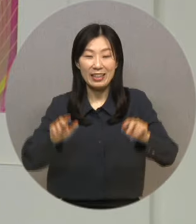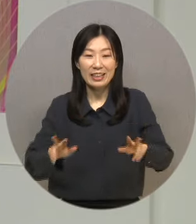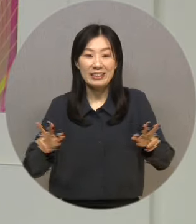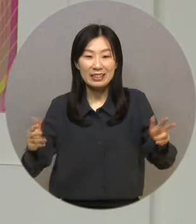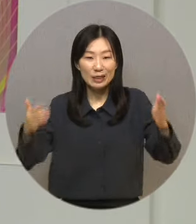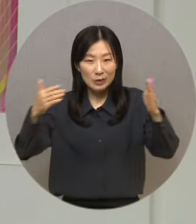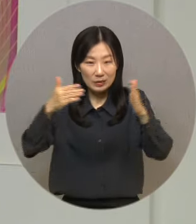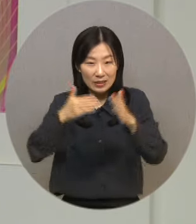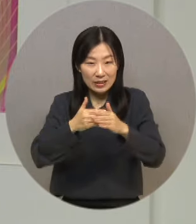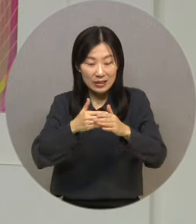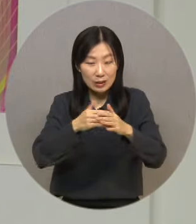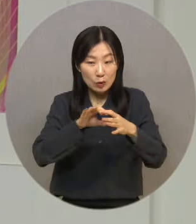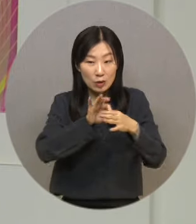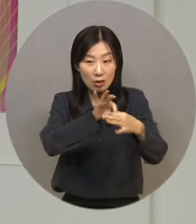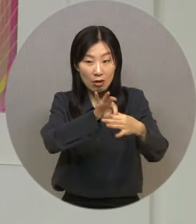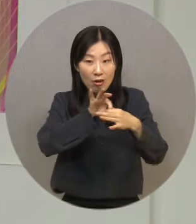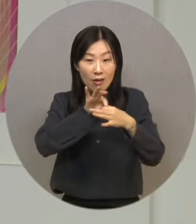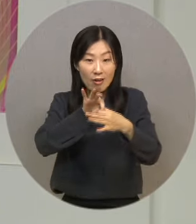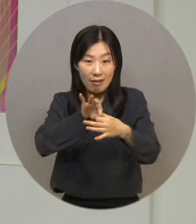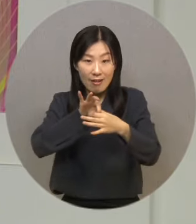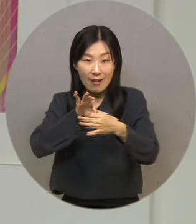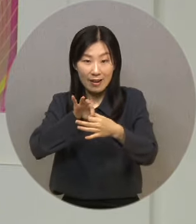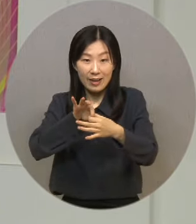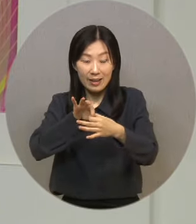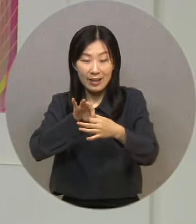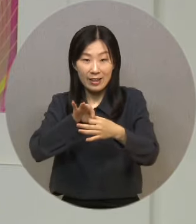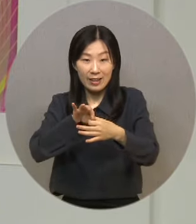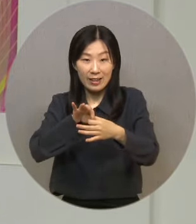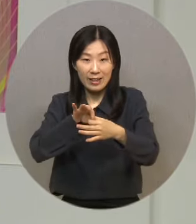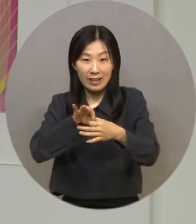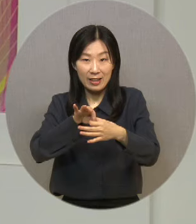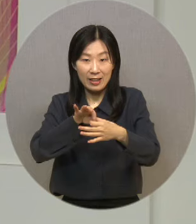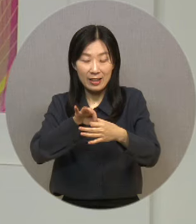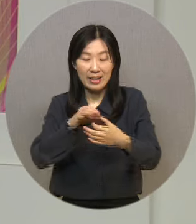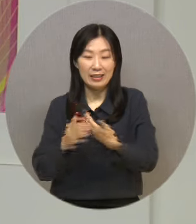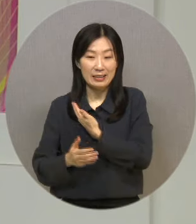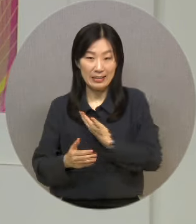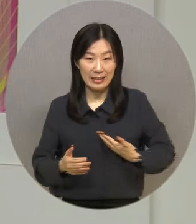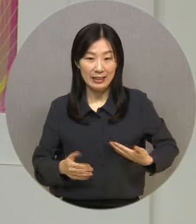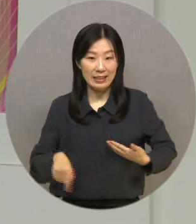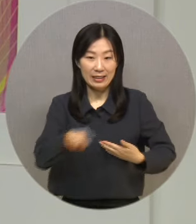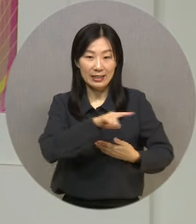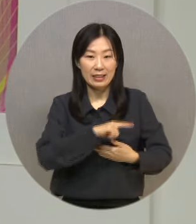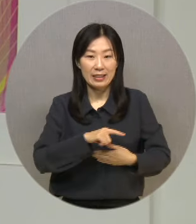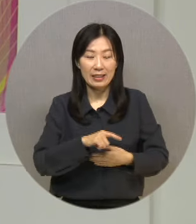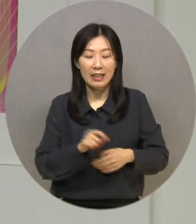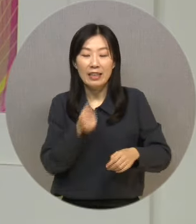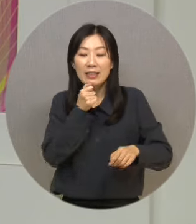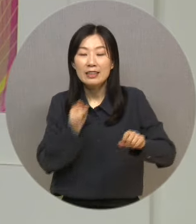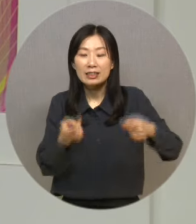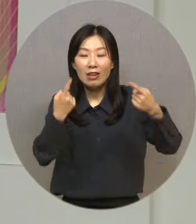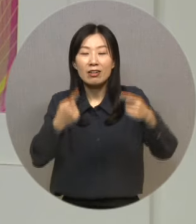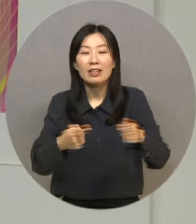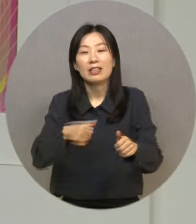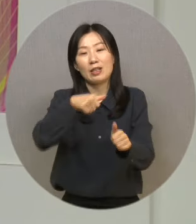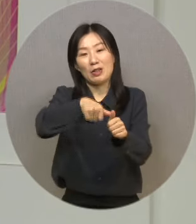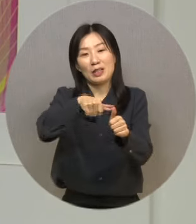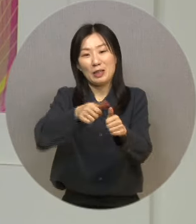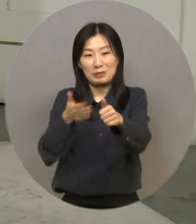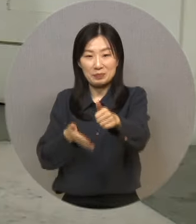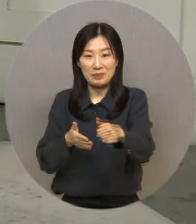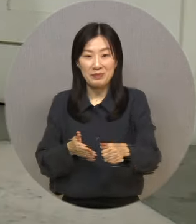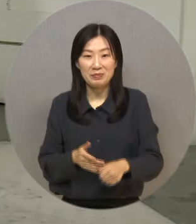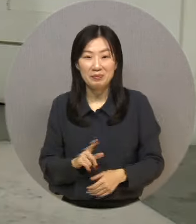지금까지도 이렇게 연결이 되고 있고 연락을 주고받는 제자분들한테 설 덕담 한마디 해주세요. 네, 설 명절 네. 덕담